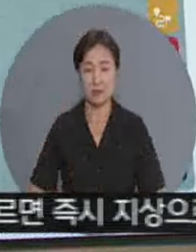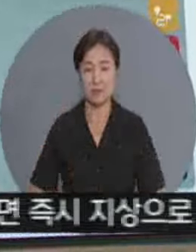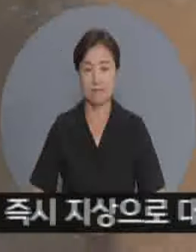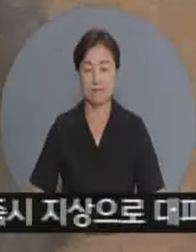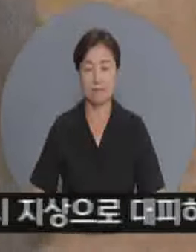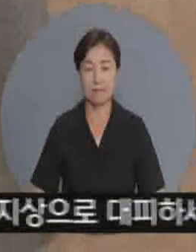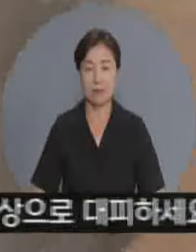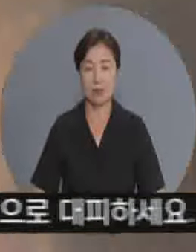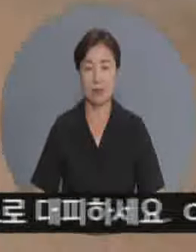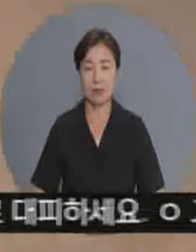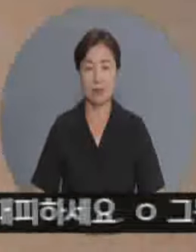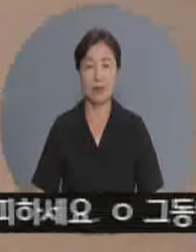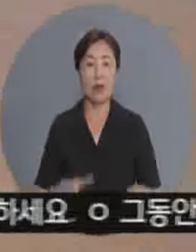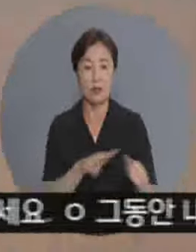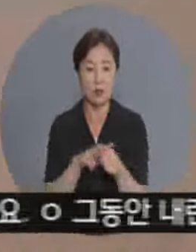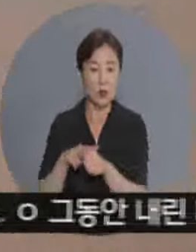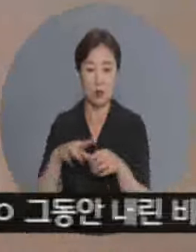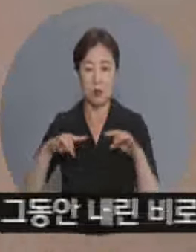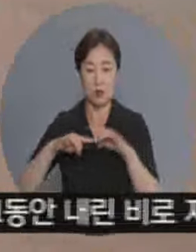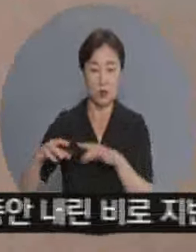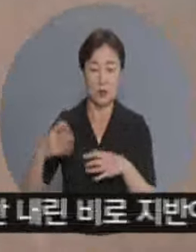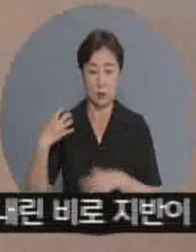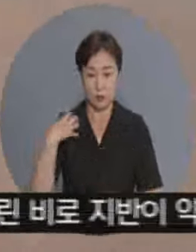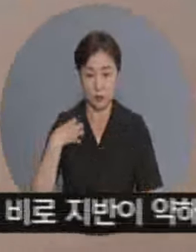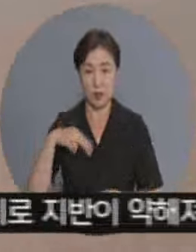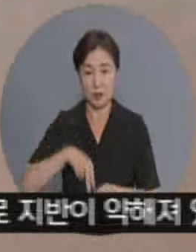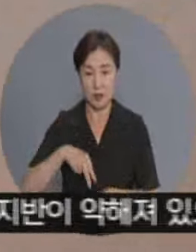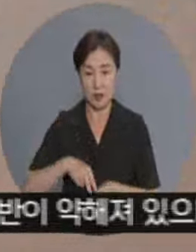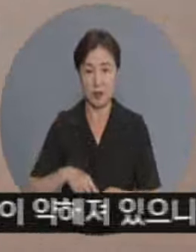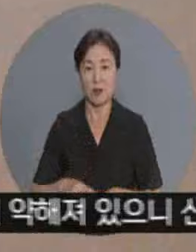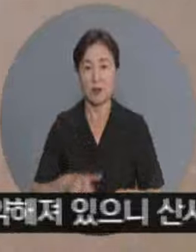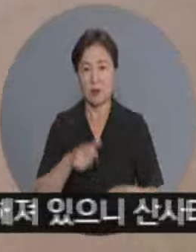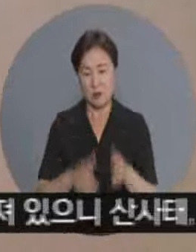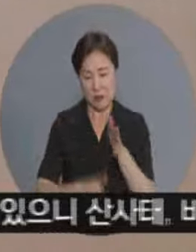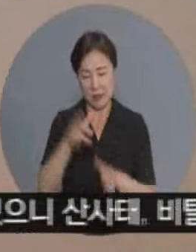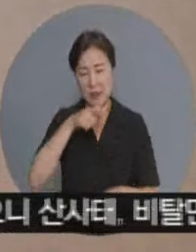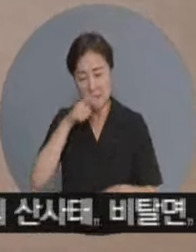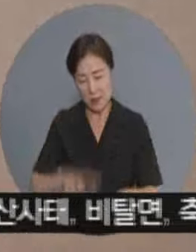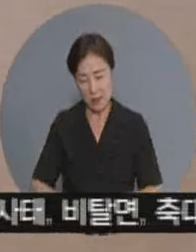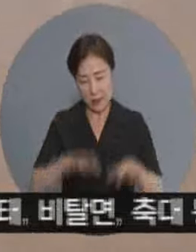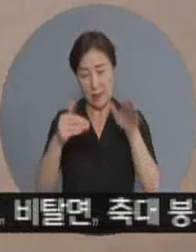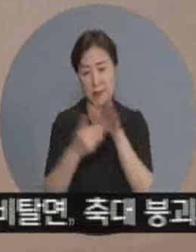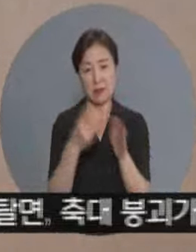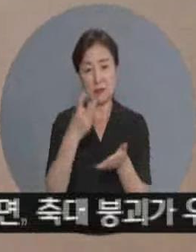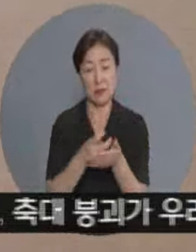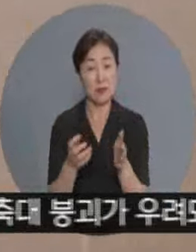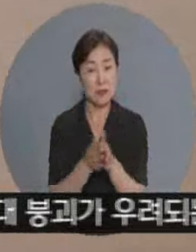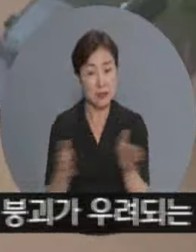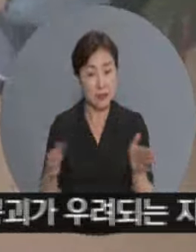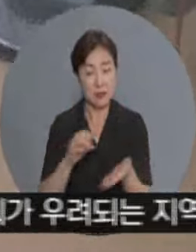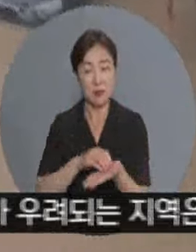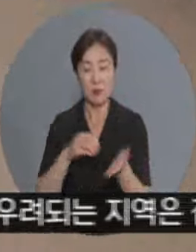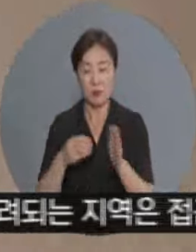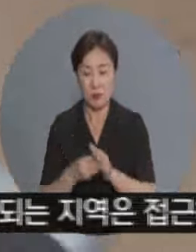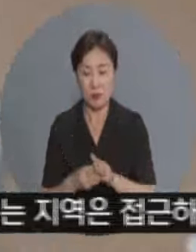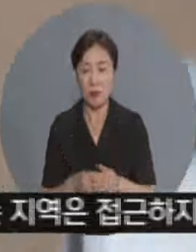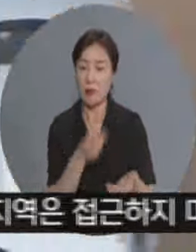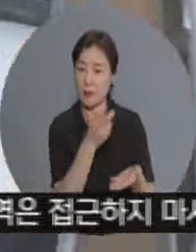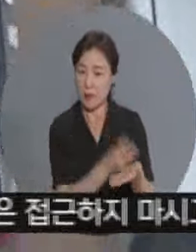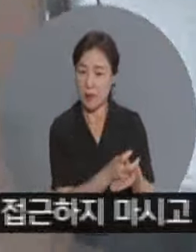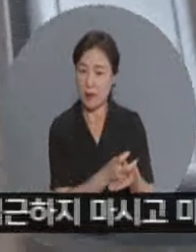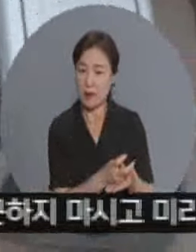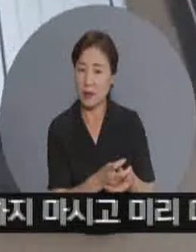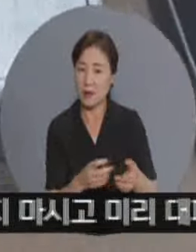과학기술정보통신부는 정부가 도시 침수 대응에 나서는 도시 침수 방지법이 올해 시행되는 만큼 해당 법과 이번